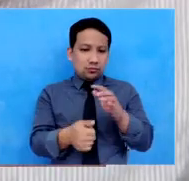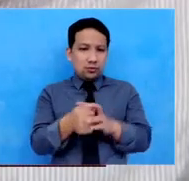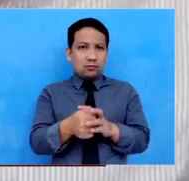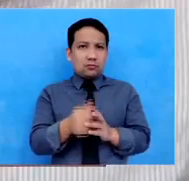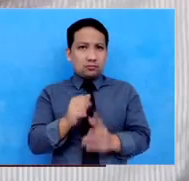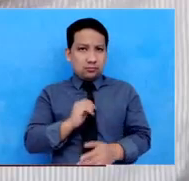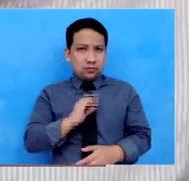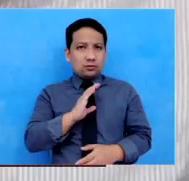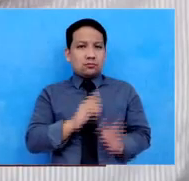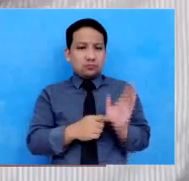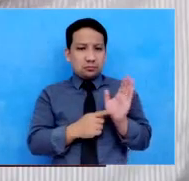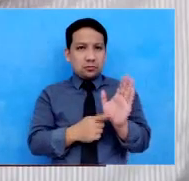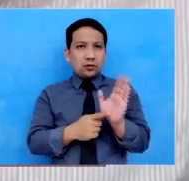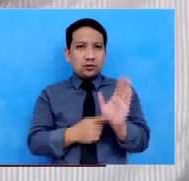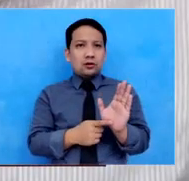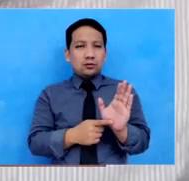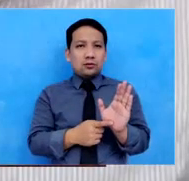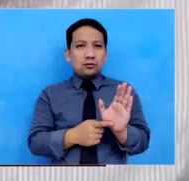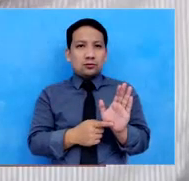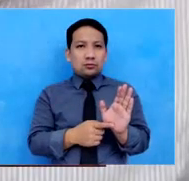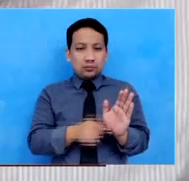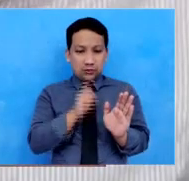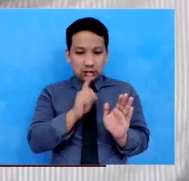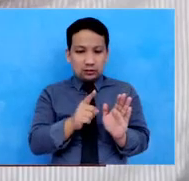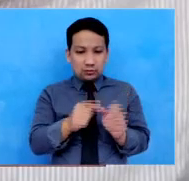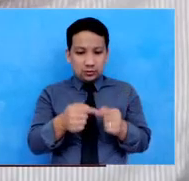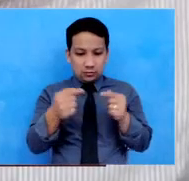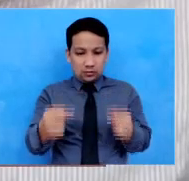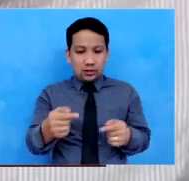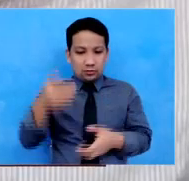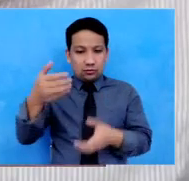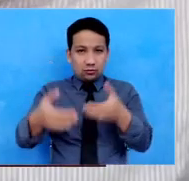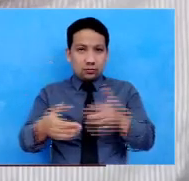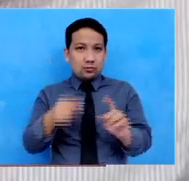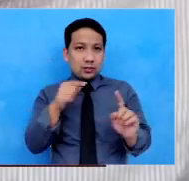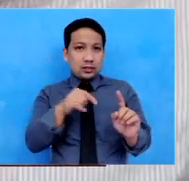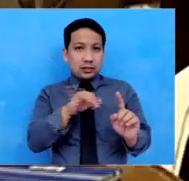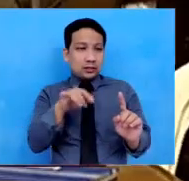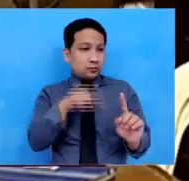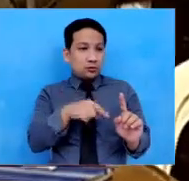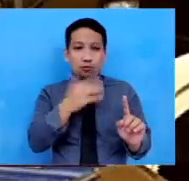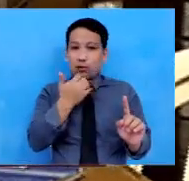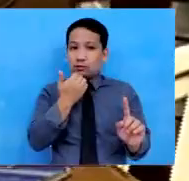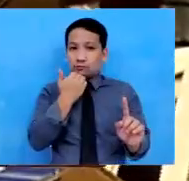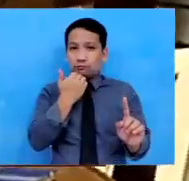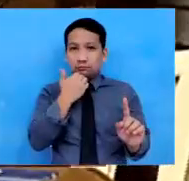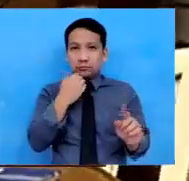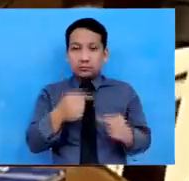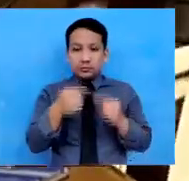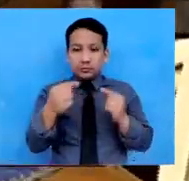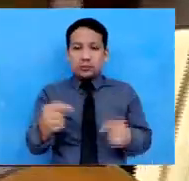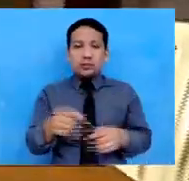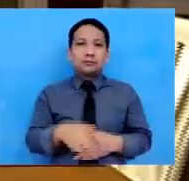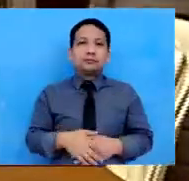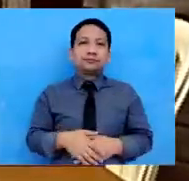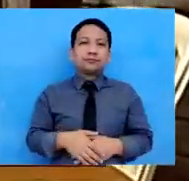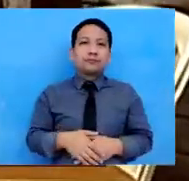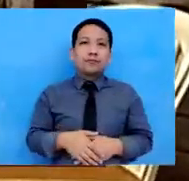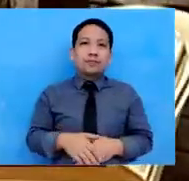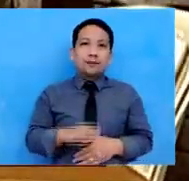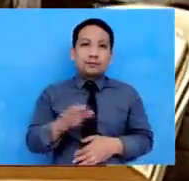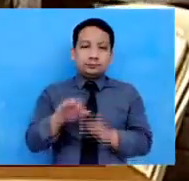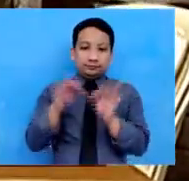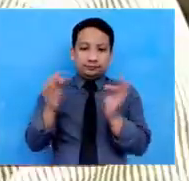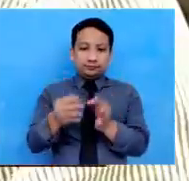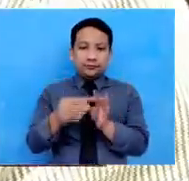siya. At labanan niya ito sa korte kung siya ay naniniwalang wala siyang kasalanan. Hindi naman isinasantabi ng pamilya ni Ka